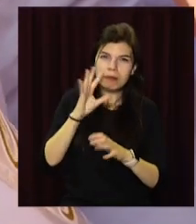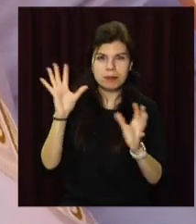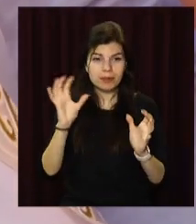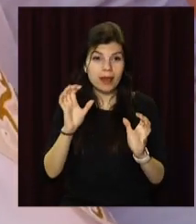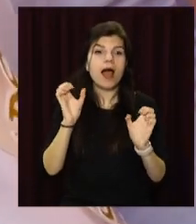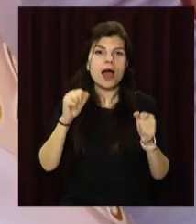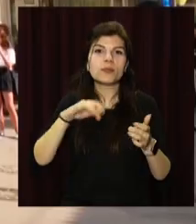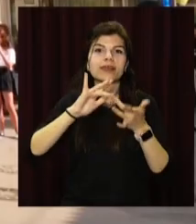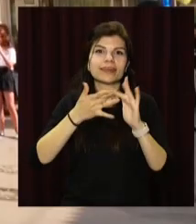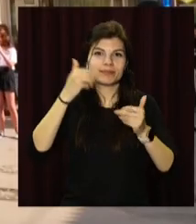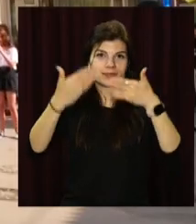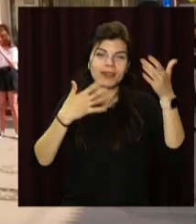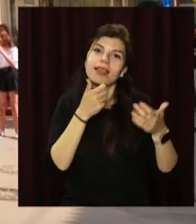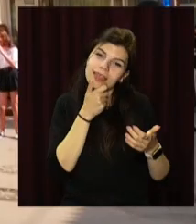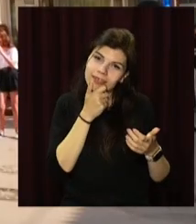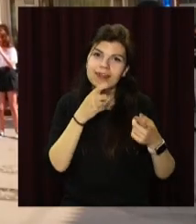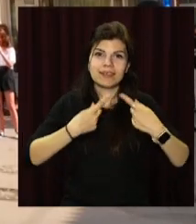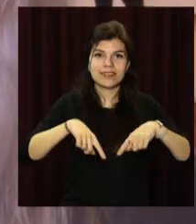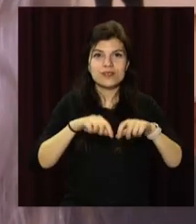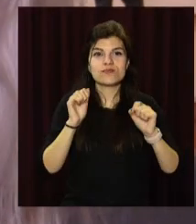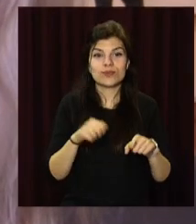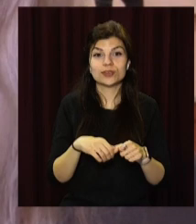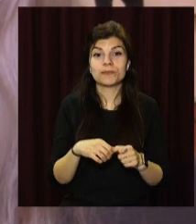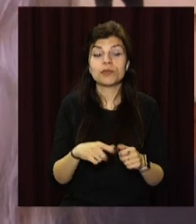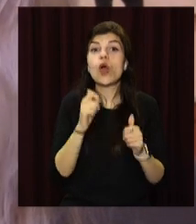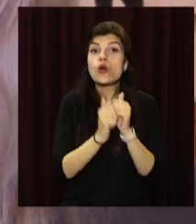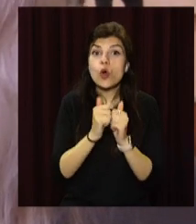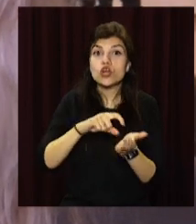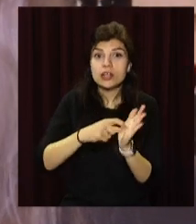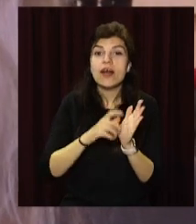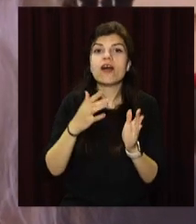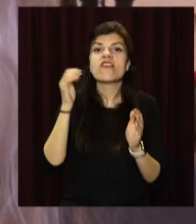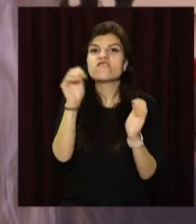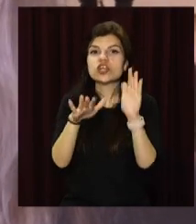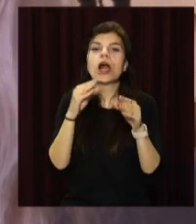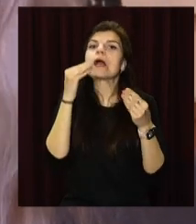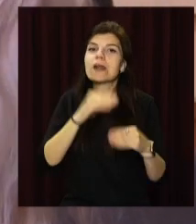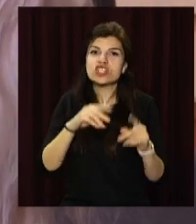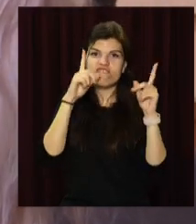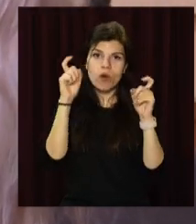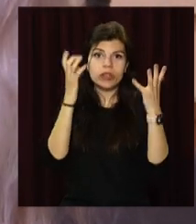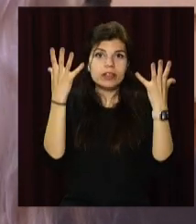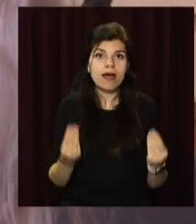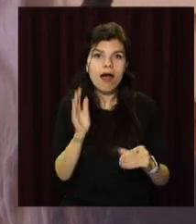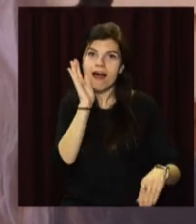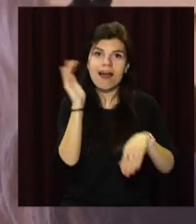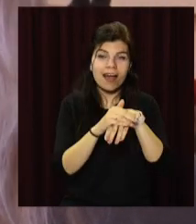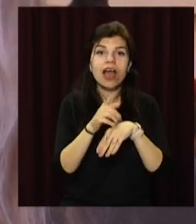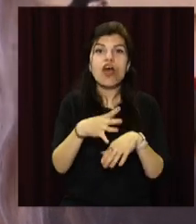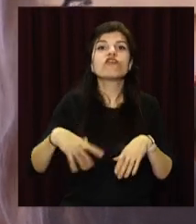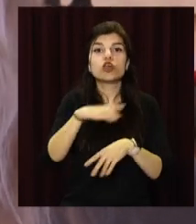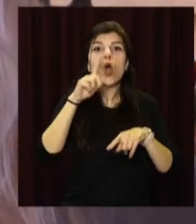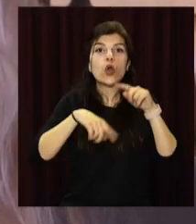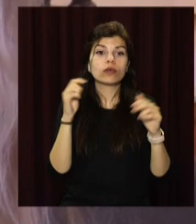буде переглядати вже у родинному колі. Кожний клас вийшло своє найкраще фото дня, і воно збере всю